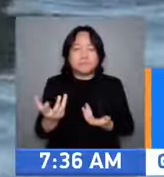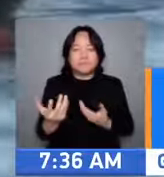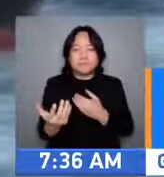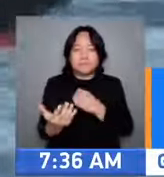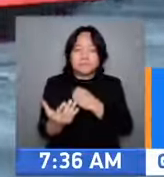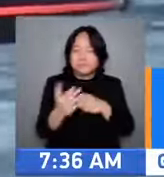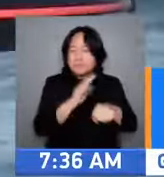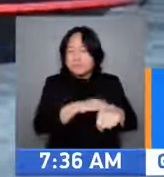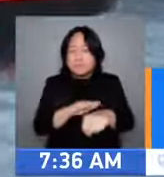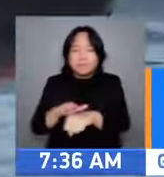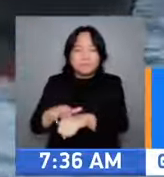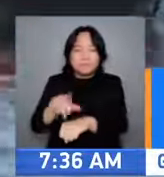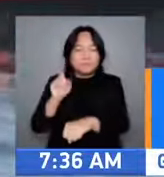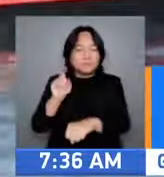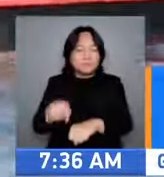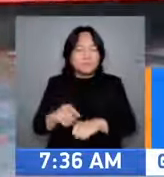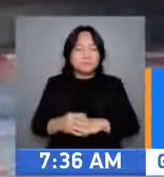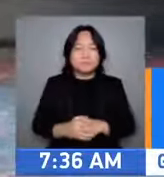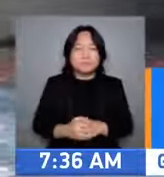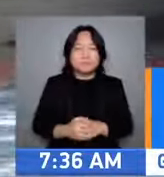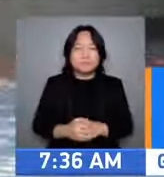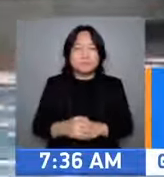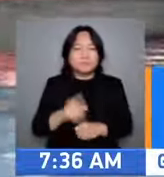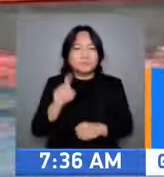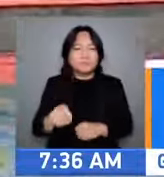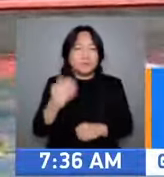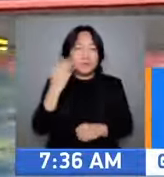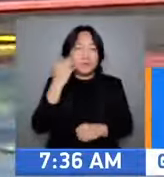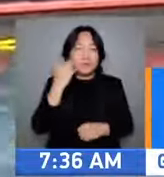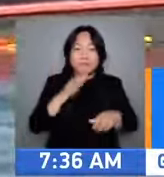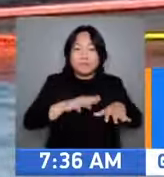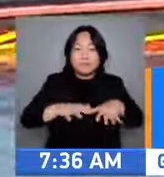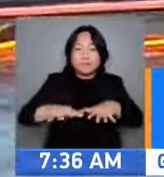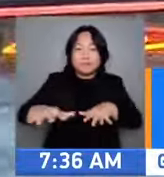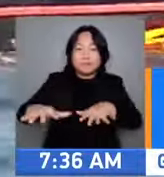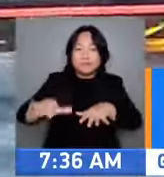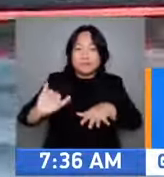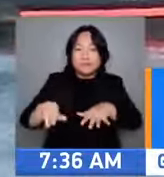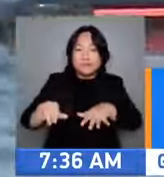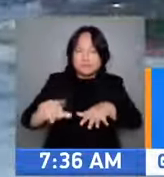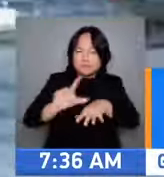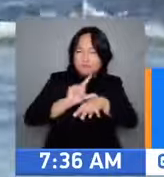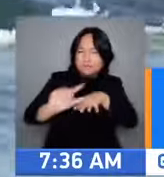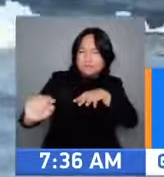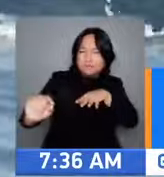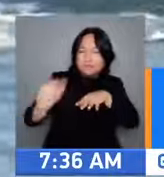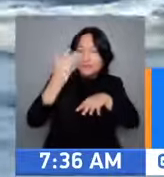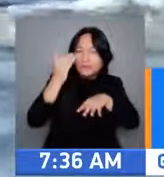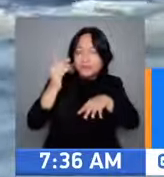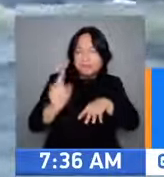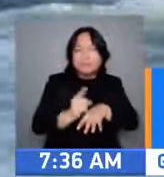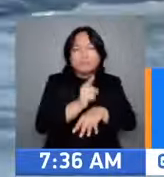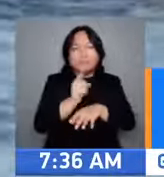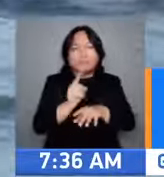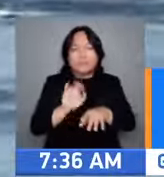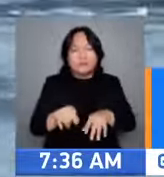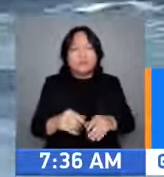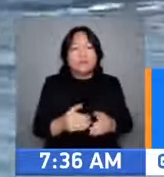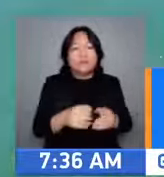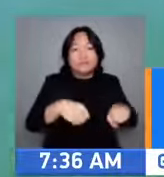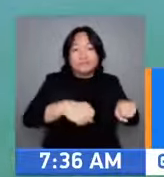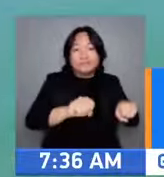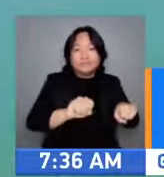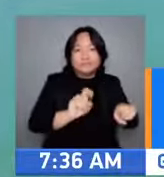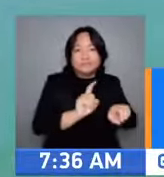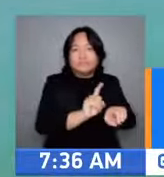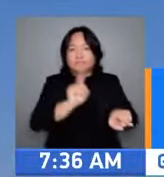dapat naman ay malayo tayo sa jet ski para pag nahulog tayo, hindi tayo tatama dun sa jet ski. Eto na nga, kanina mga kapuso, syempre hindi lang flyboard